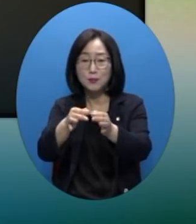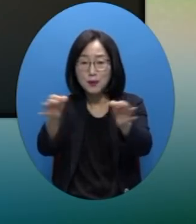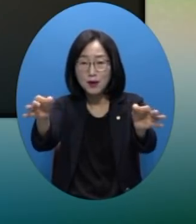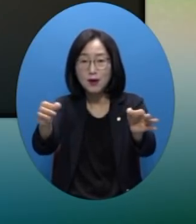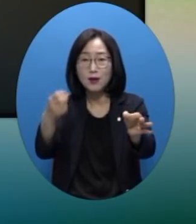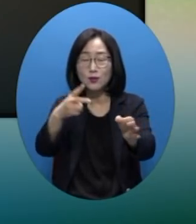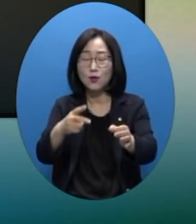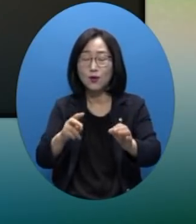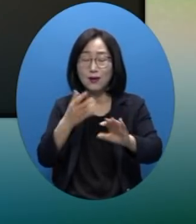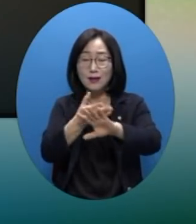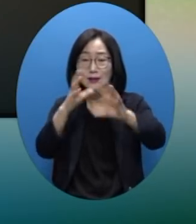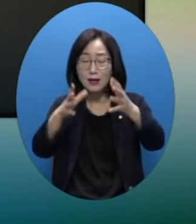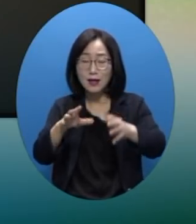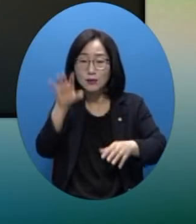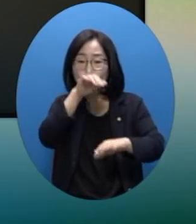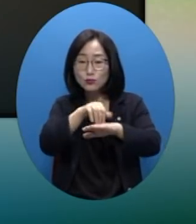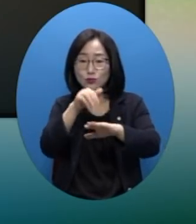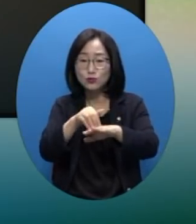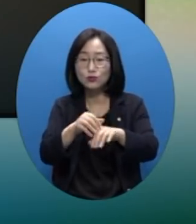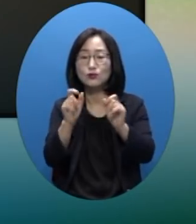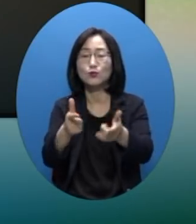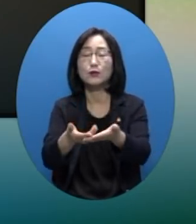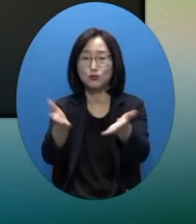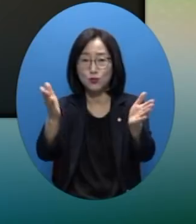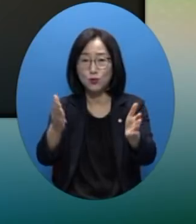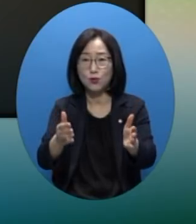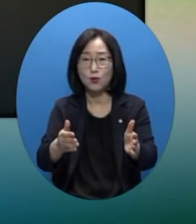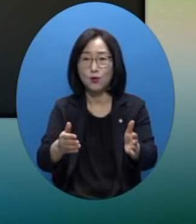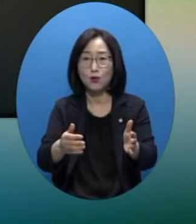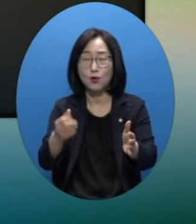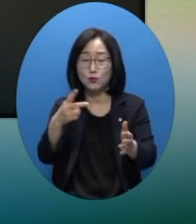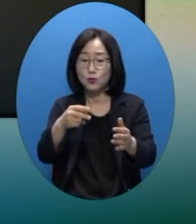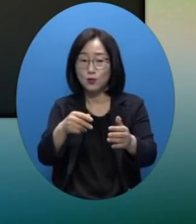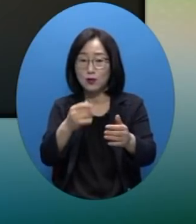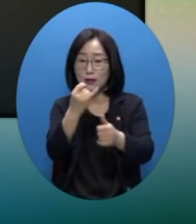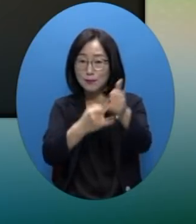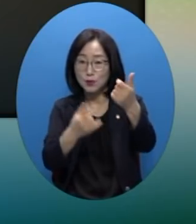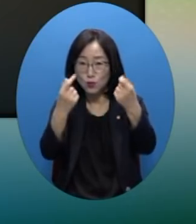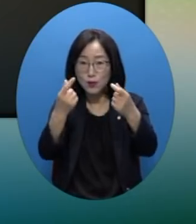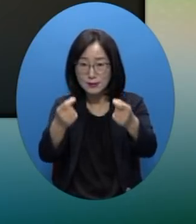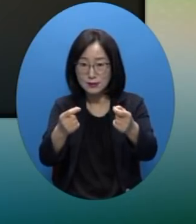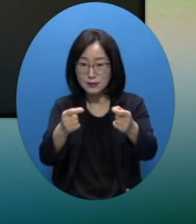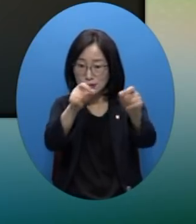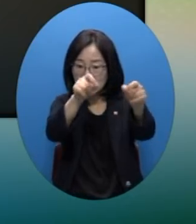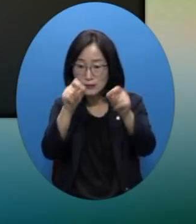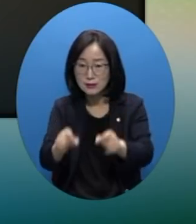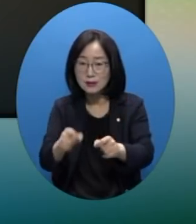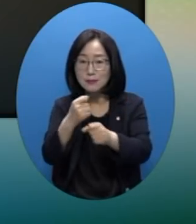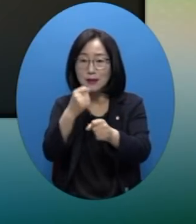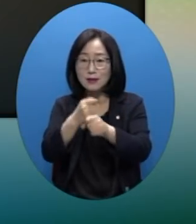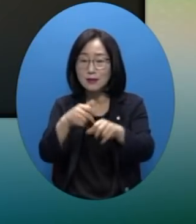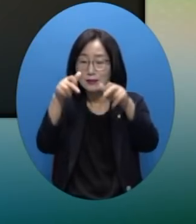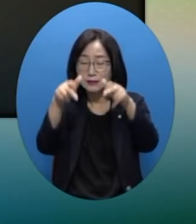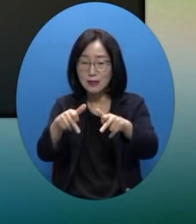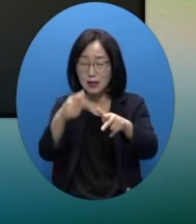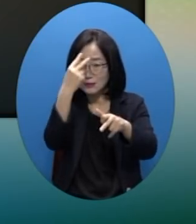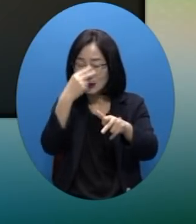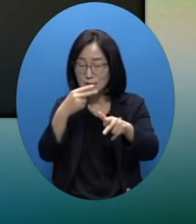해외 연수계를 제공하는 등 제2의 강요호를 만들 인재들을 많이 후원하고